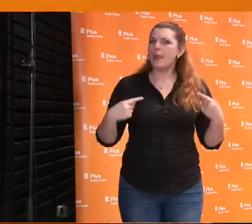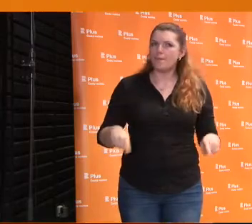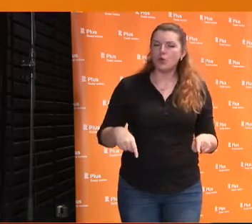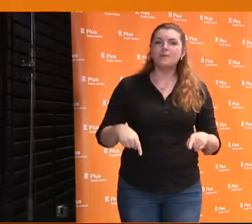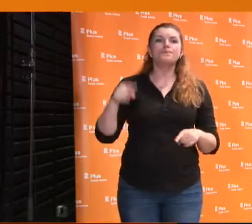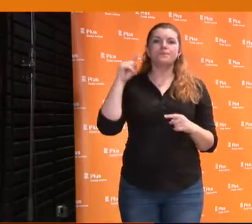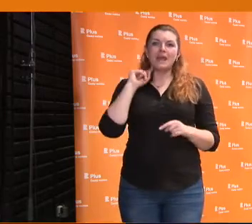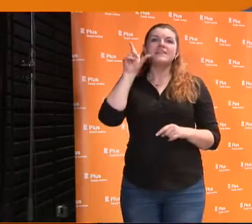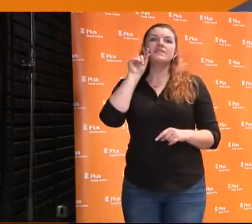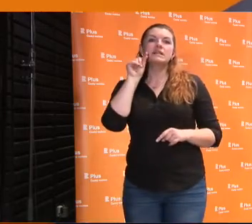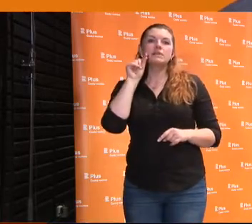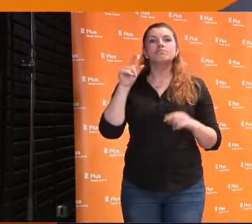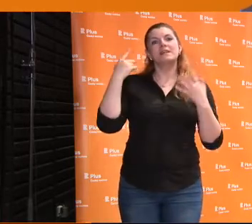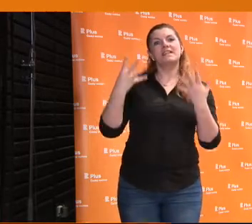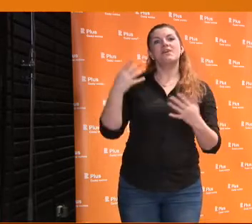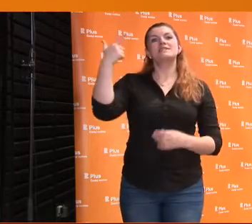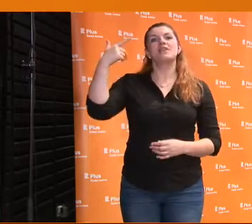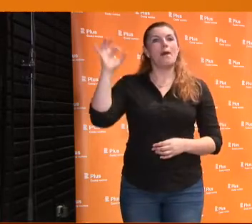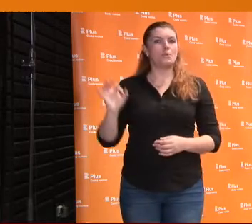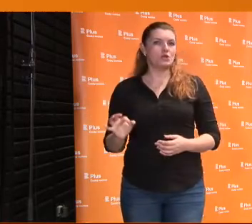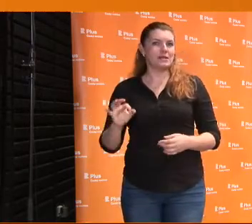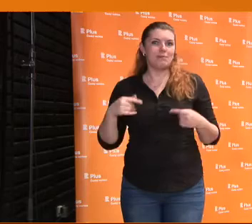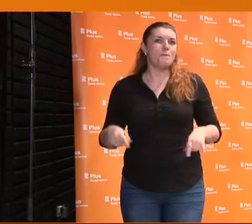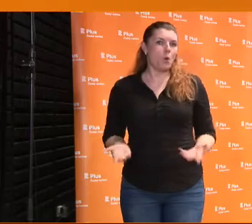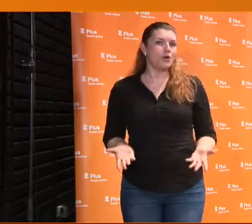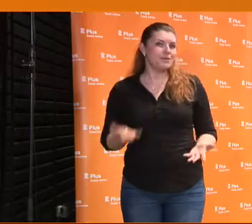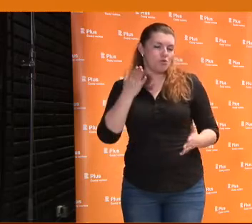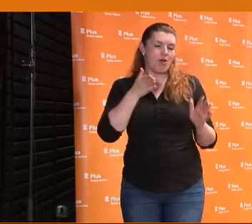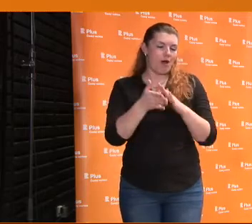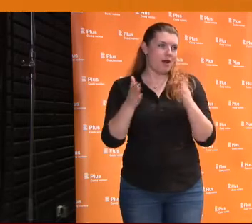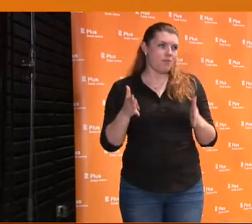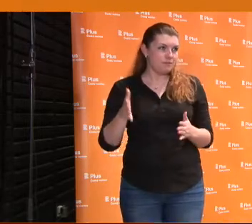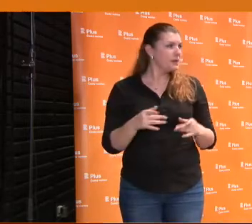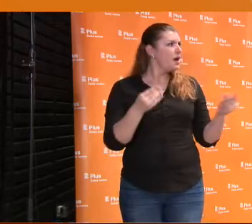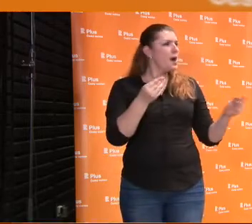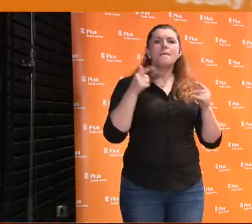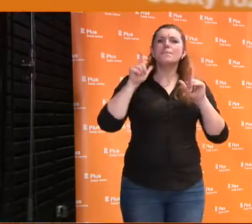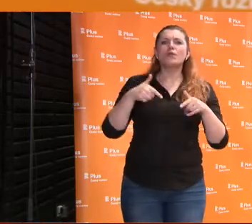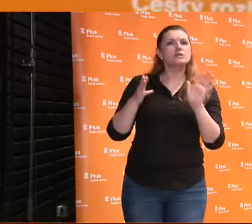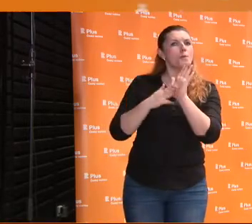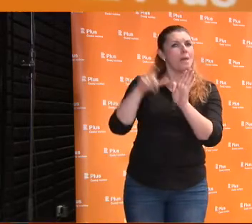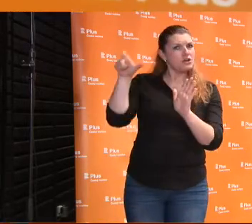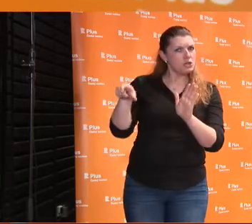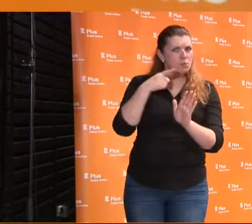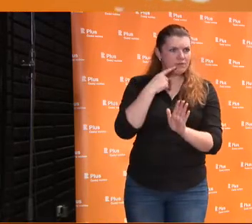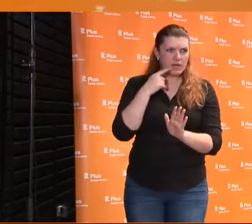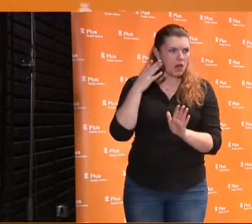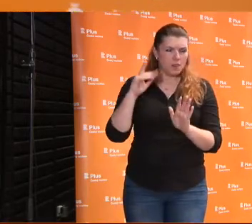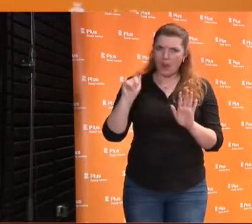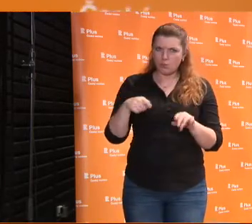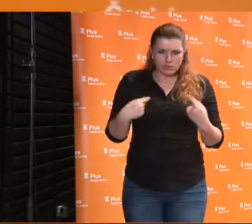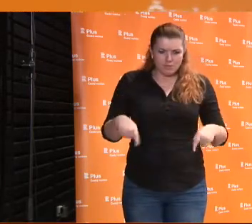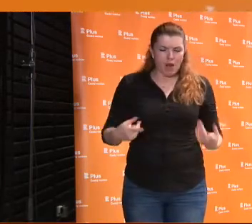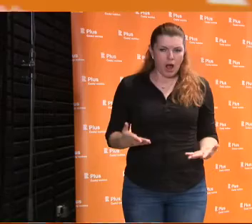je ten poměr ještě výraznější 92%. Pane profesore Maříku, vy jste řekl, že se nemusí obávat prakticky nikdo toho, že bude